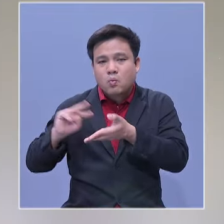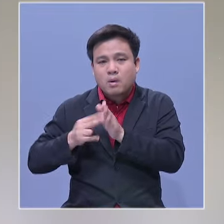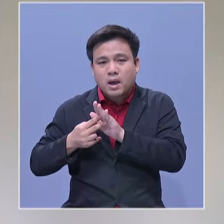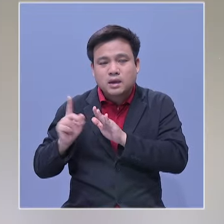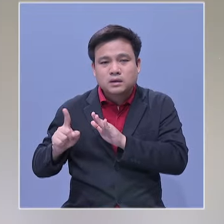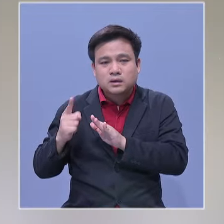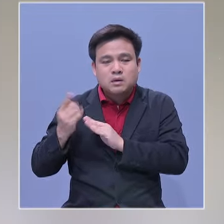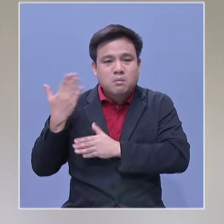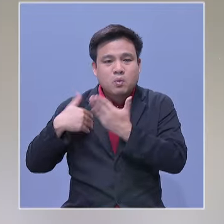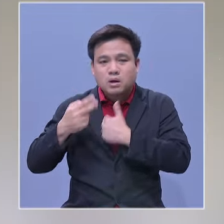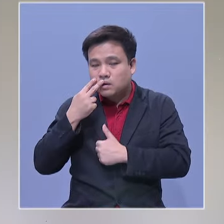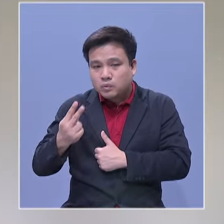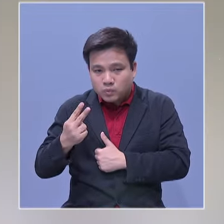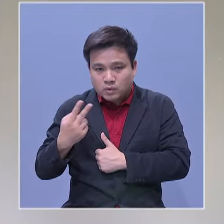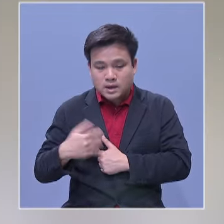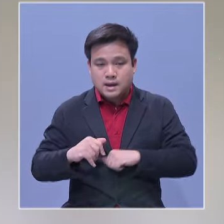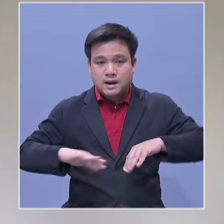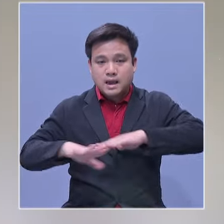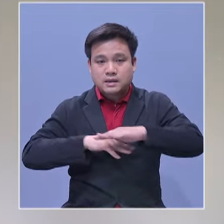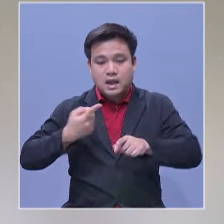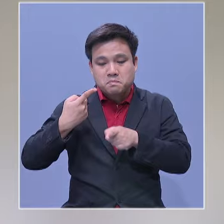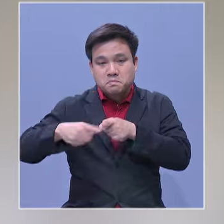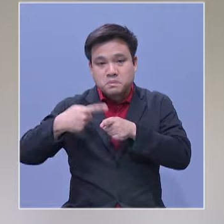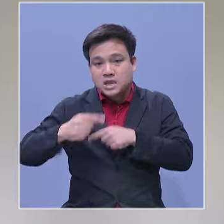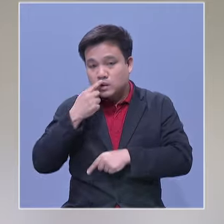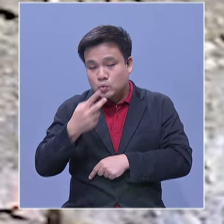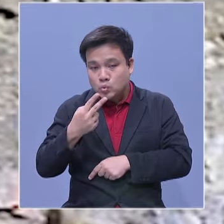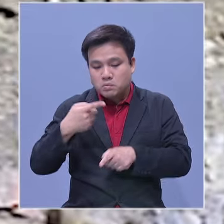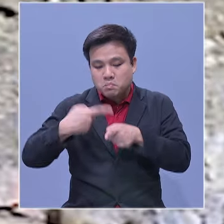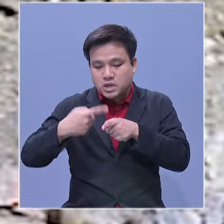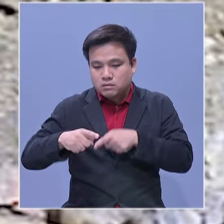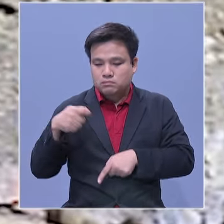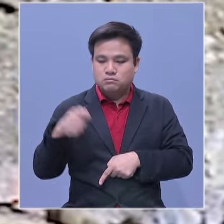ทางนิติวิทยาศาสตร์นะว่าตกลงแล้วเนี่ยมีดเล่มนี้นี่แหละ เป็นอาวุธของ